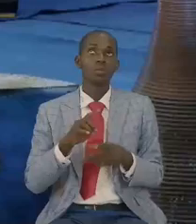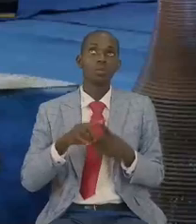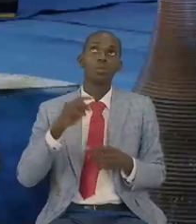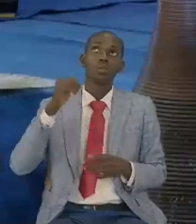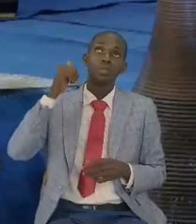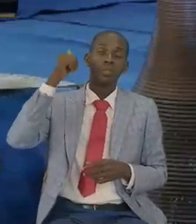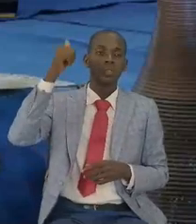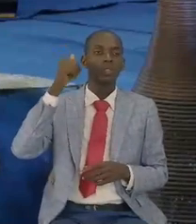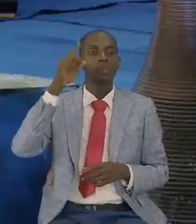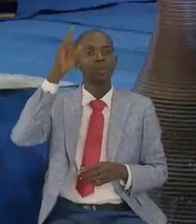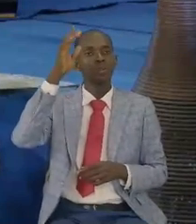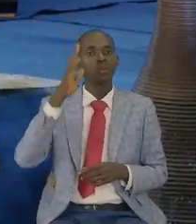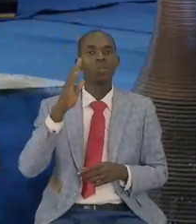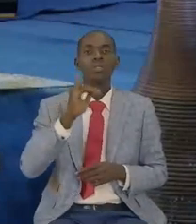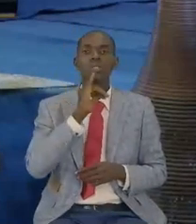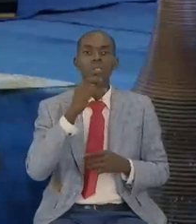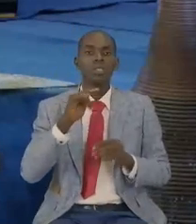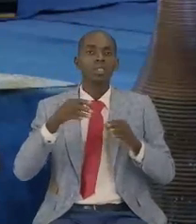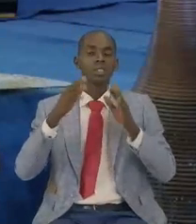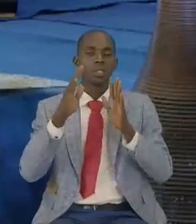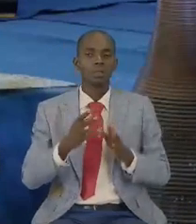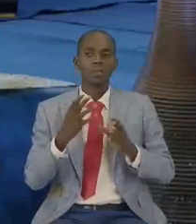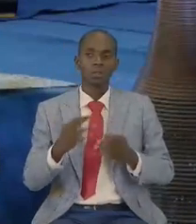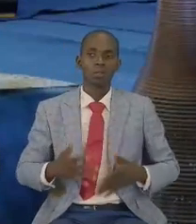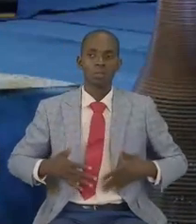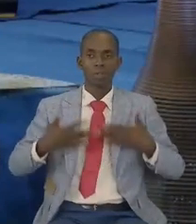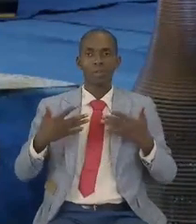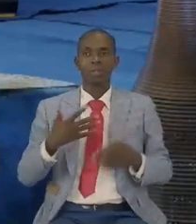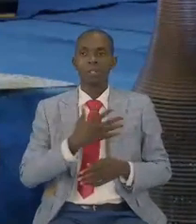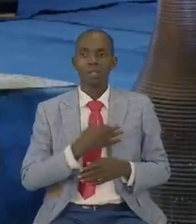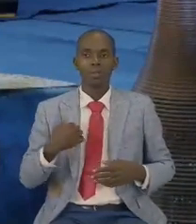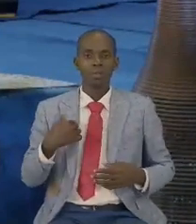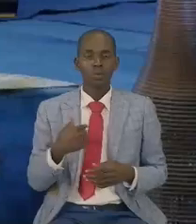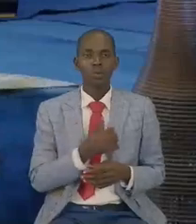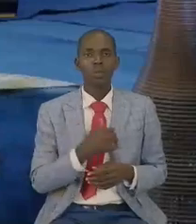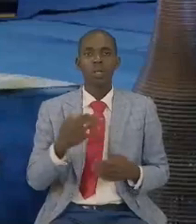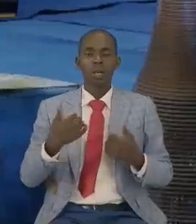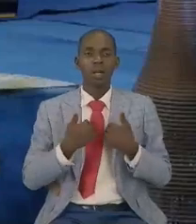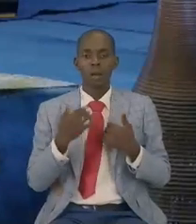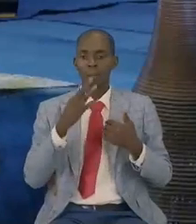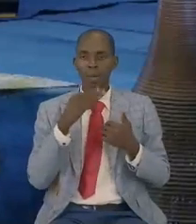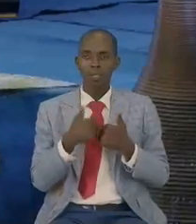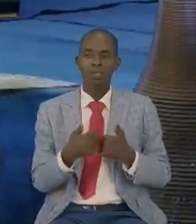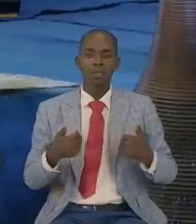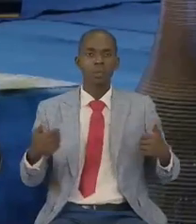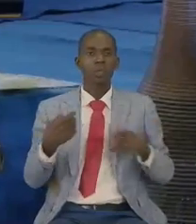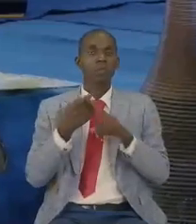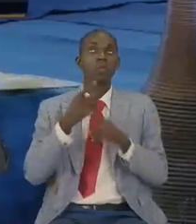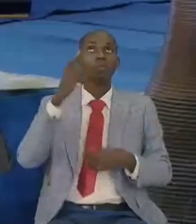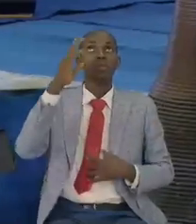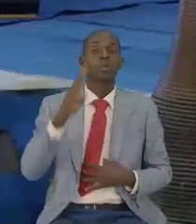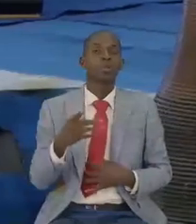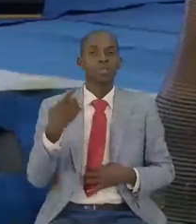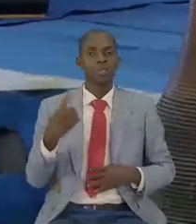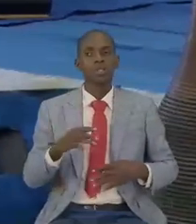Dieu est le donateur de vie. Et nous avons été séparés de Dieu, celui qui donne la